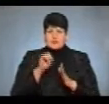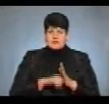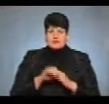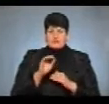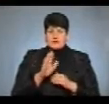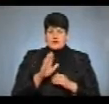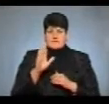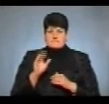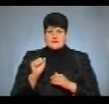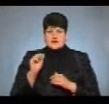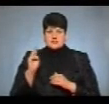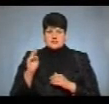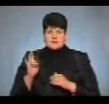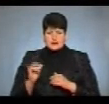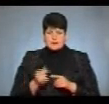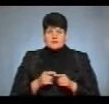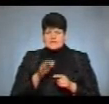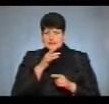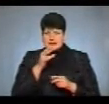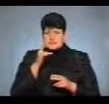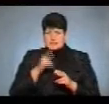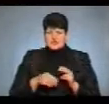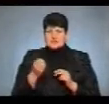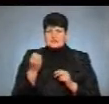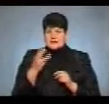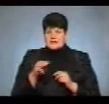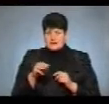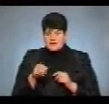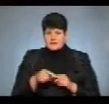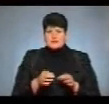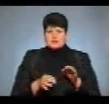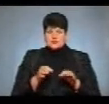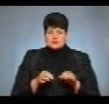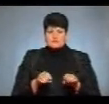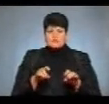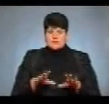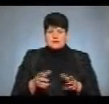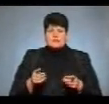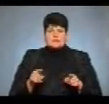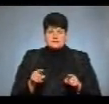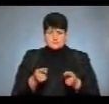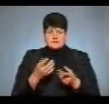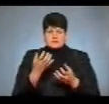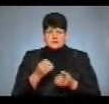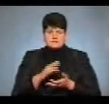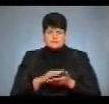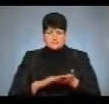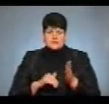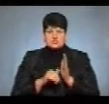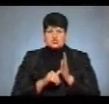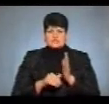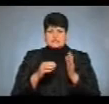Віталія Ващенка, оскільки цей термін закінчується 13 травня. Суд постановив тримання під вартою продовжити ще на 60